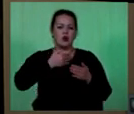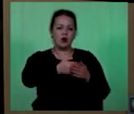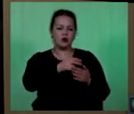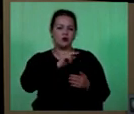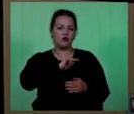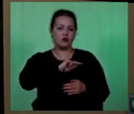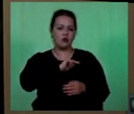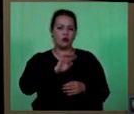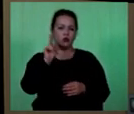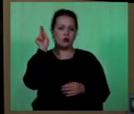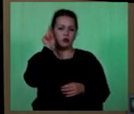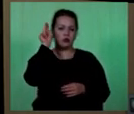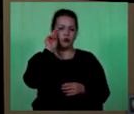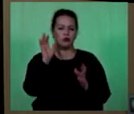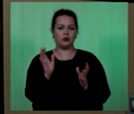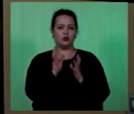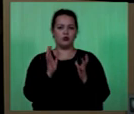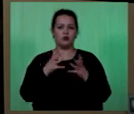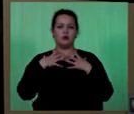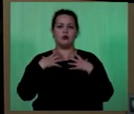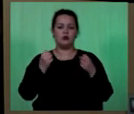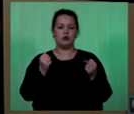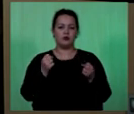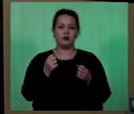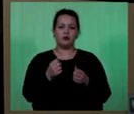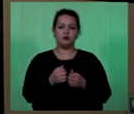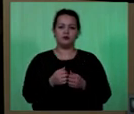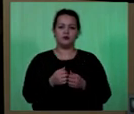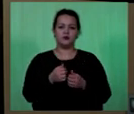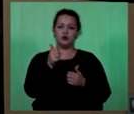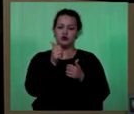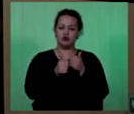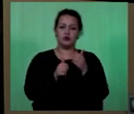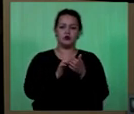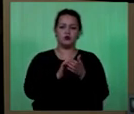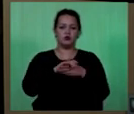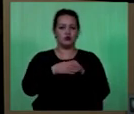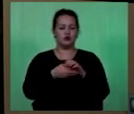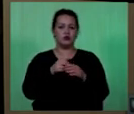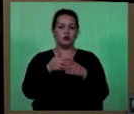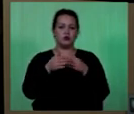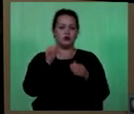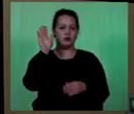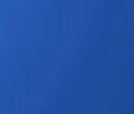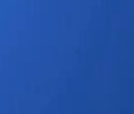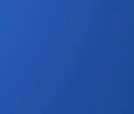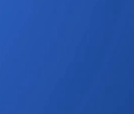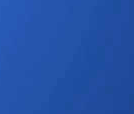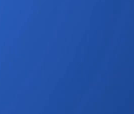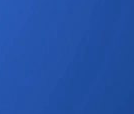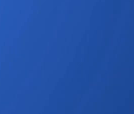на уроке берегите здоровье и чаще мойте руки до свидания ребята